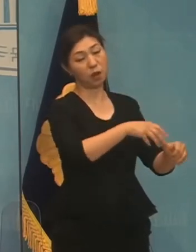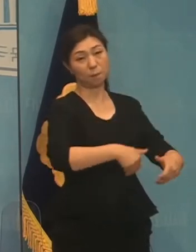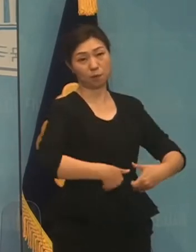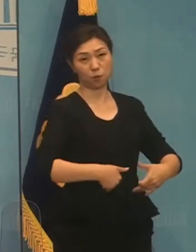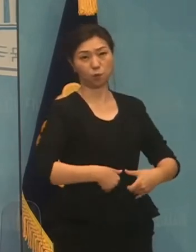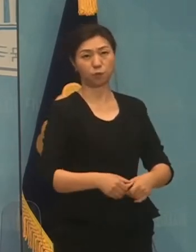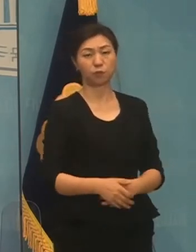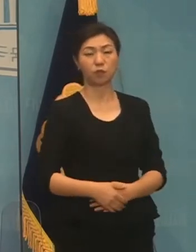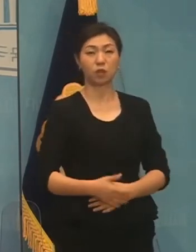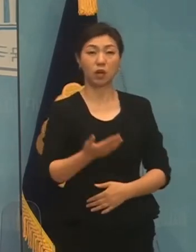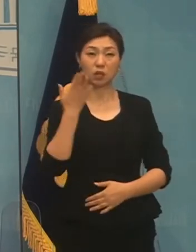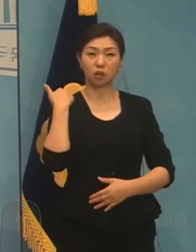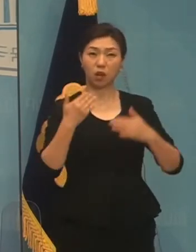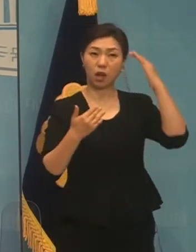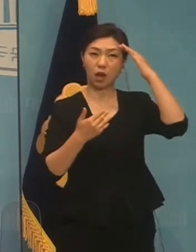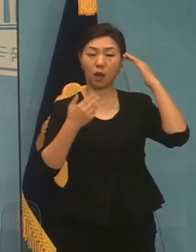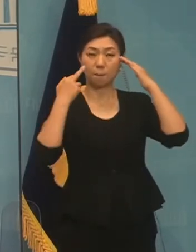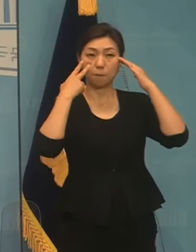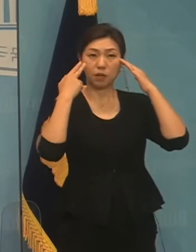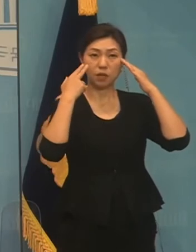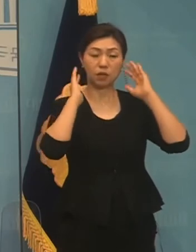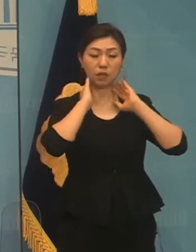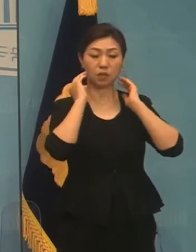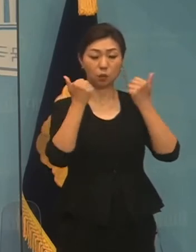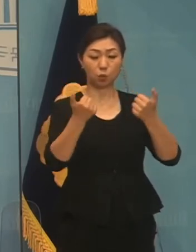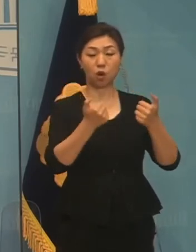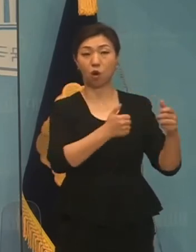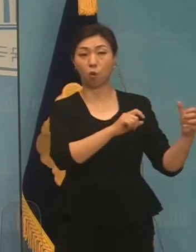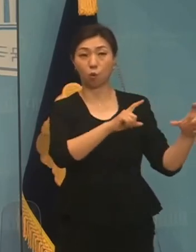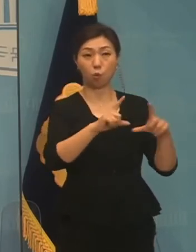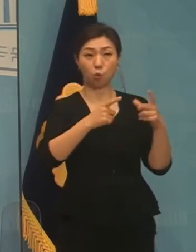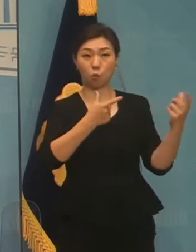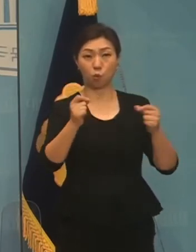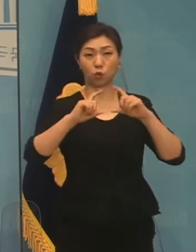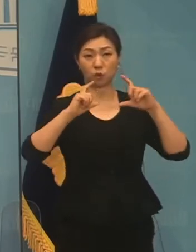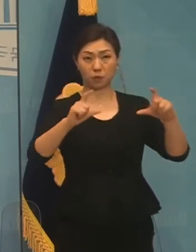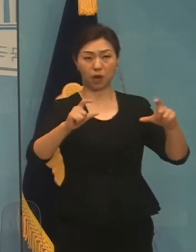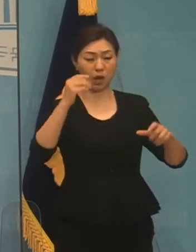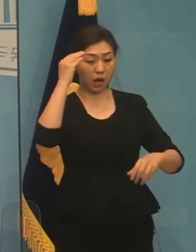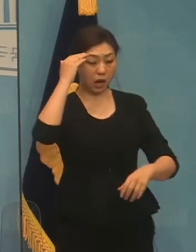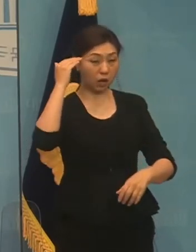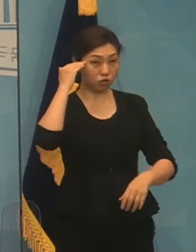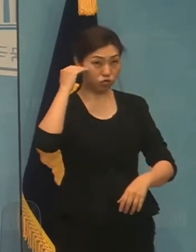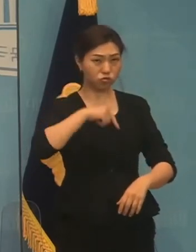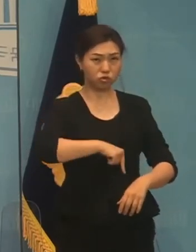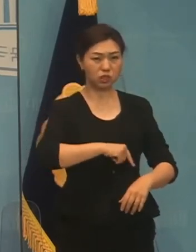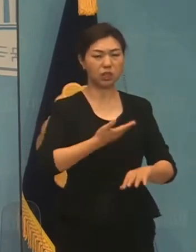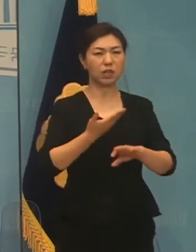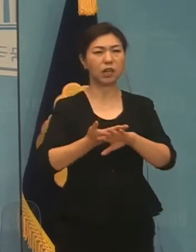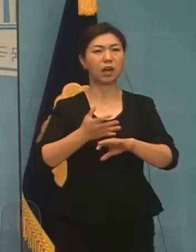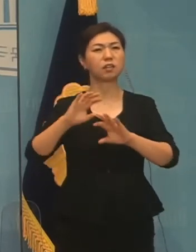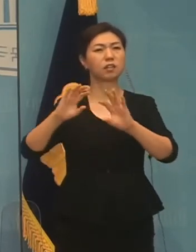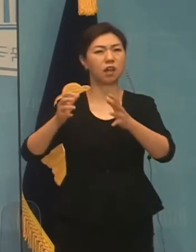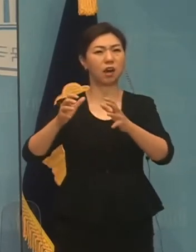지난 한미 정상의 공동 성명에 포함된 우리나라의 해외 원자력 발전소